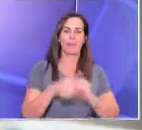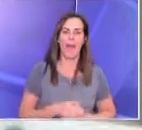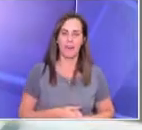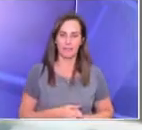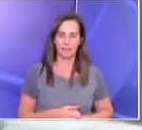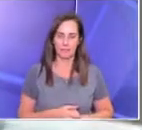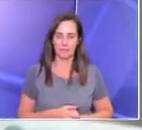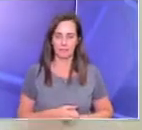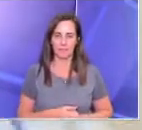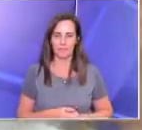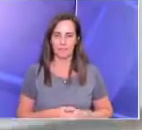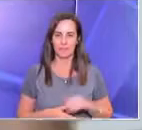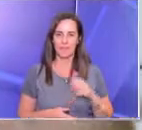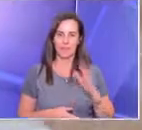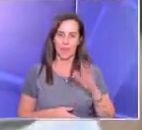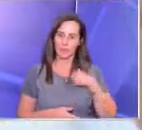אני מסכים.